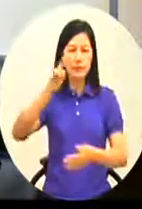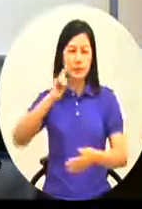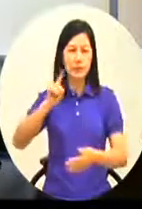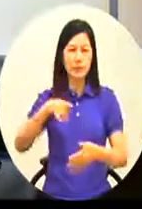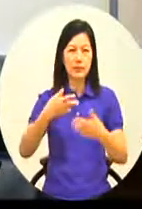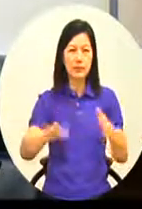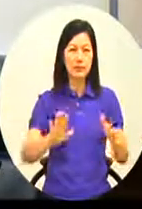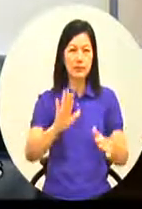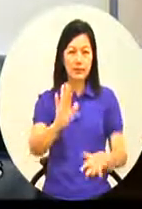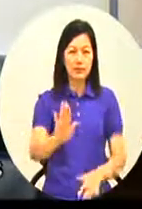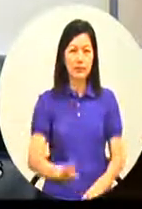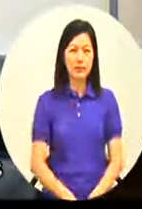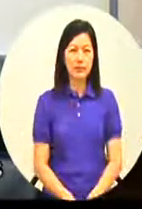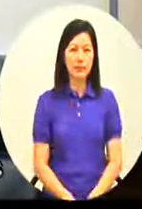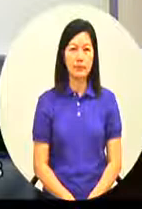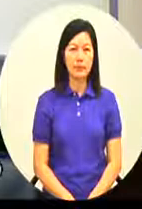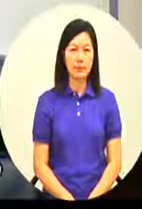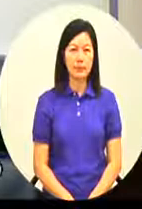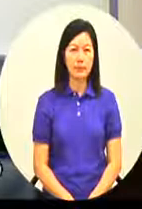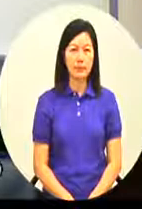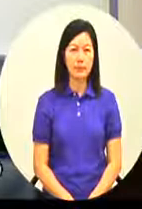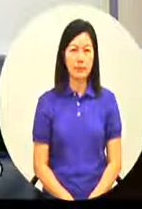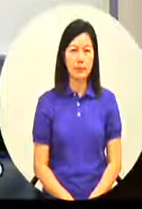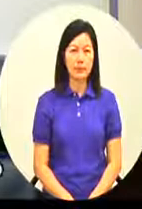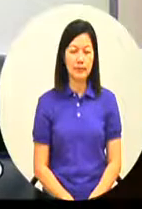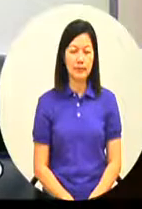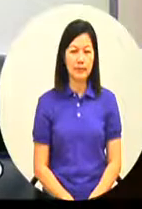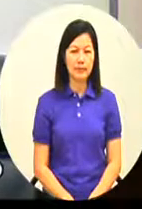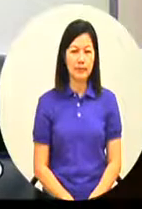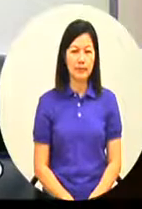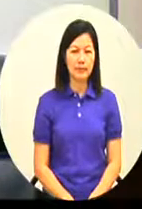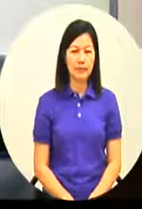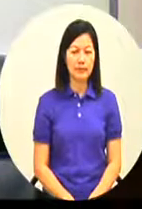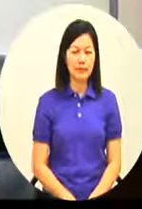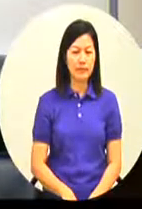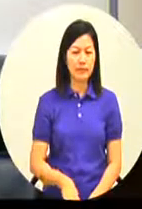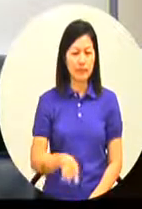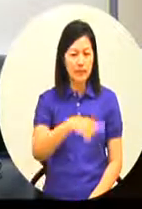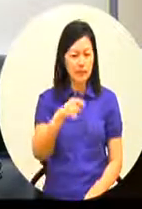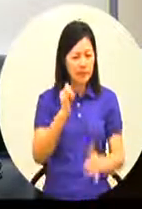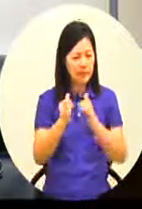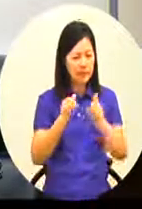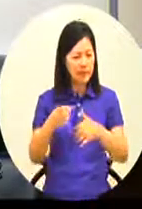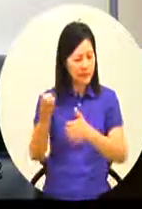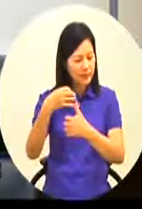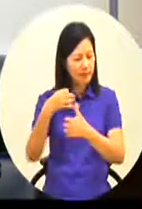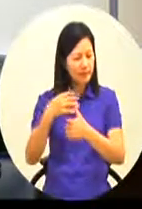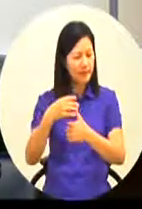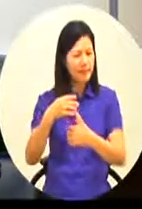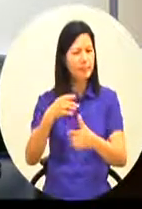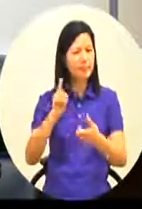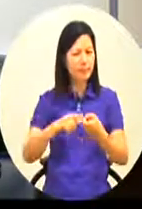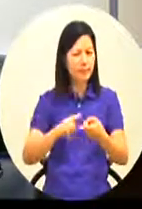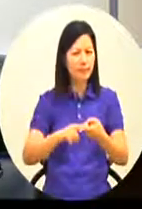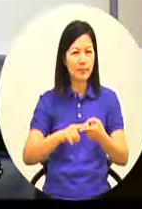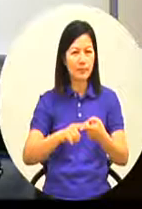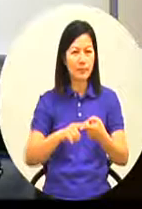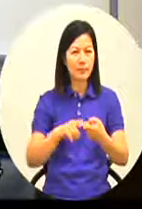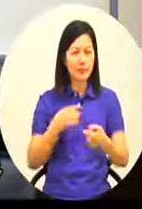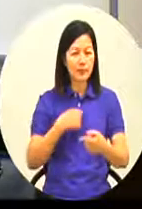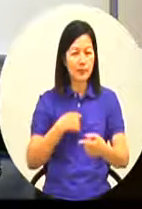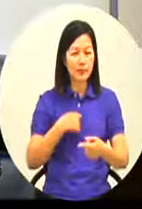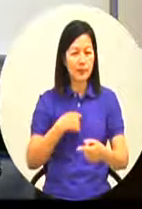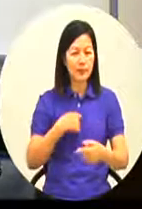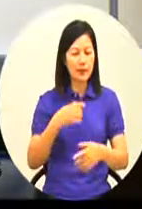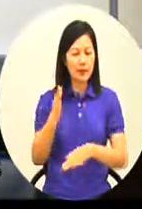这个陈请真的是我觉得有很多民众他讲的也很有道理的。那当然站在我们公部